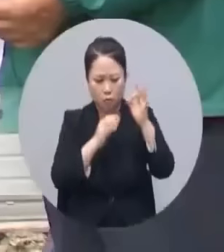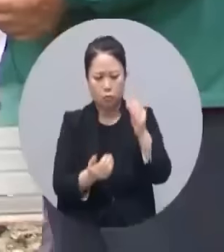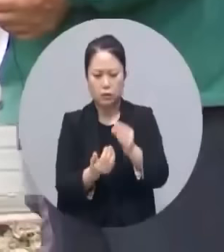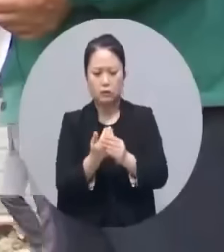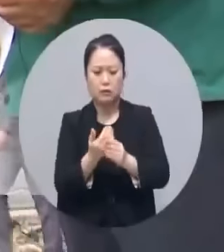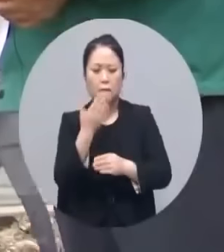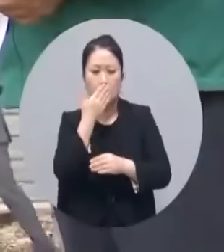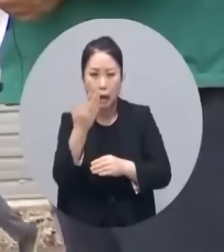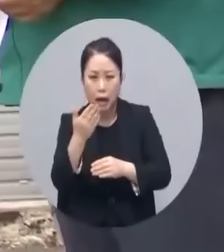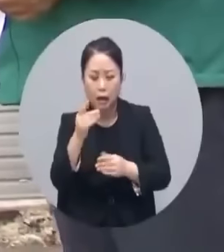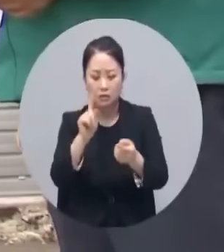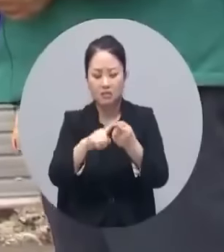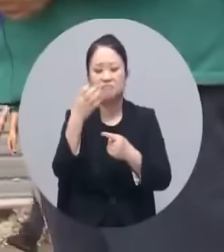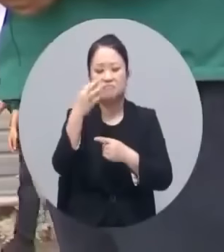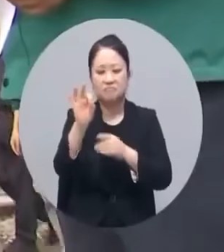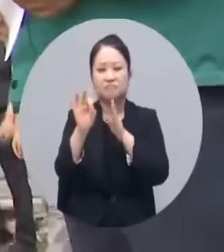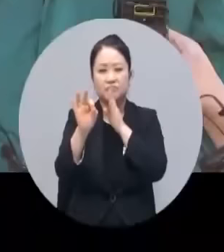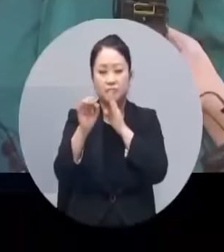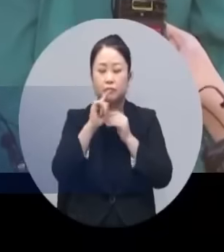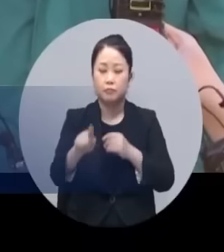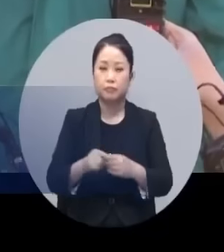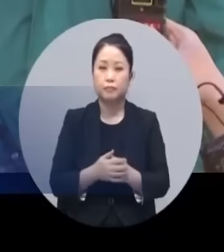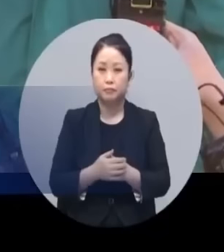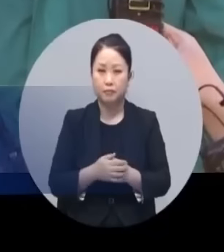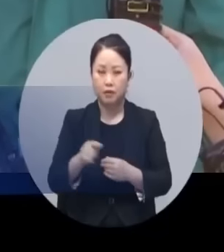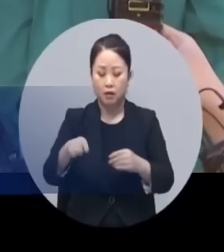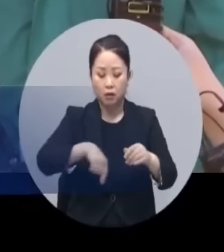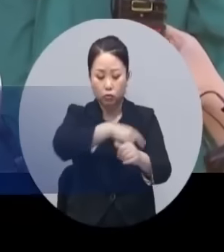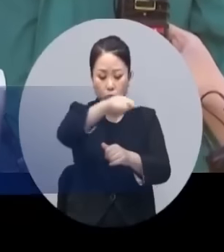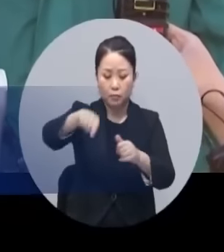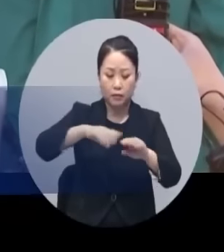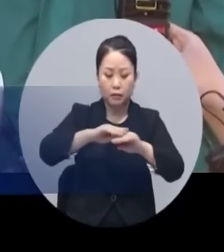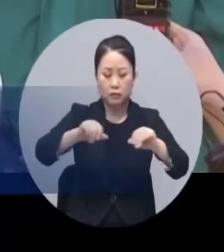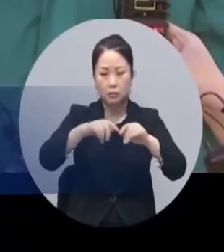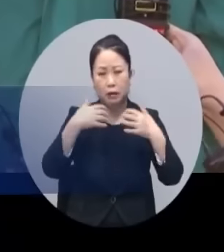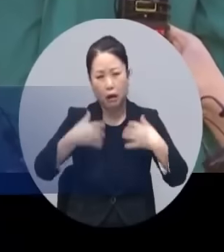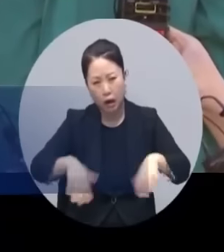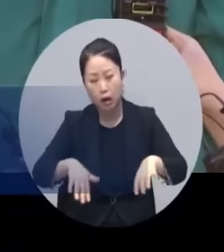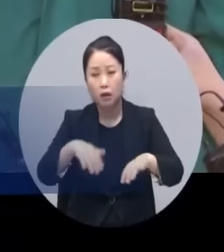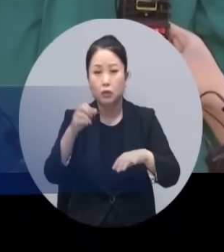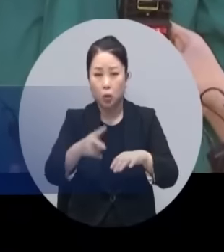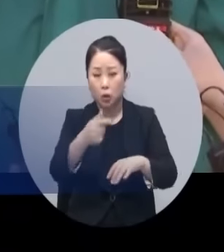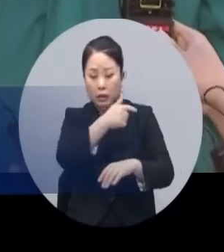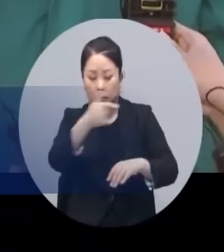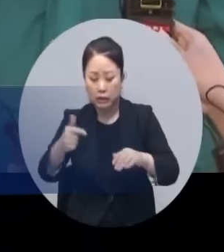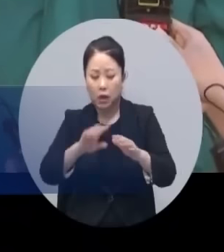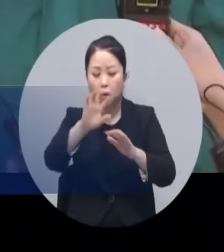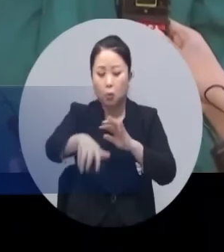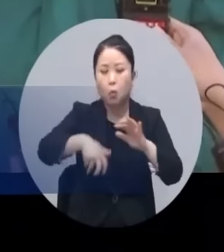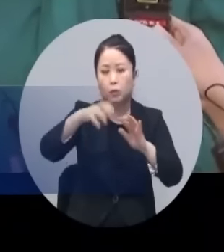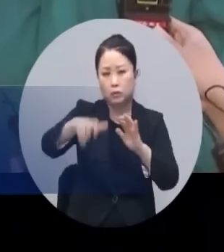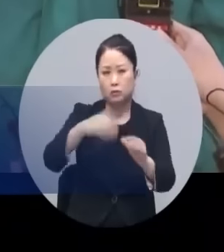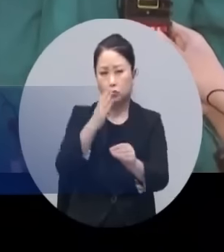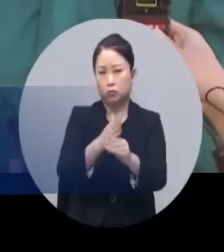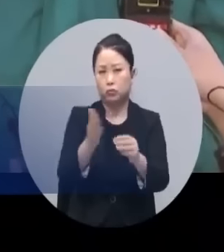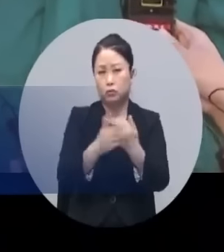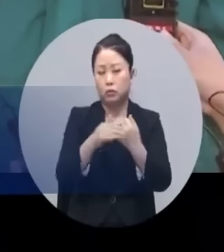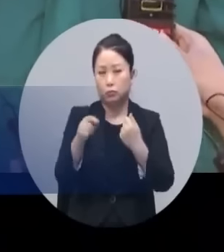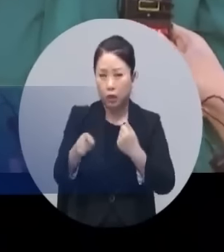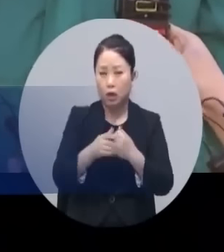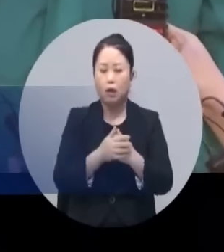가능성을 인정했습니다이 주변 집안이 워낙 약하고 또 그 대형 공사가 이루어지고 있기 때문에